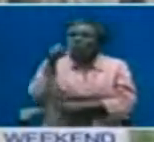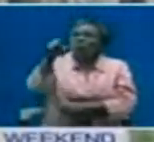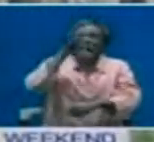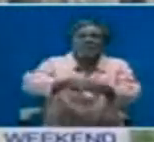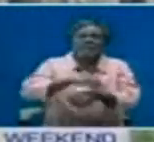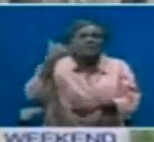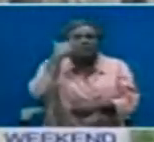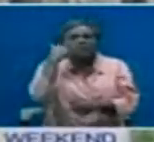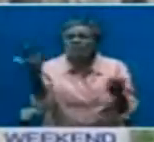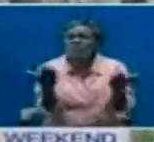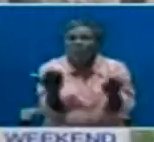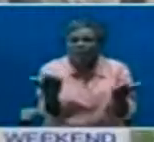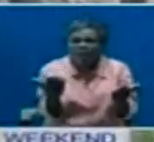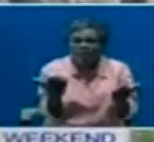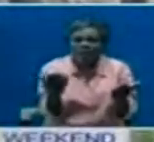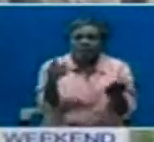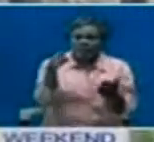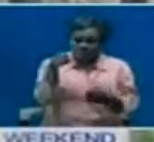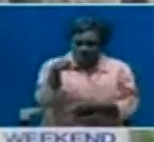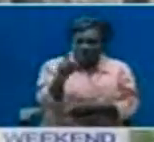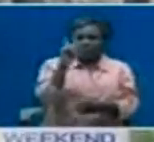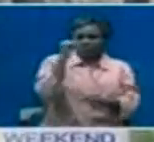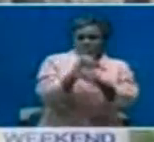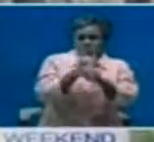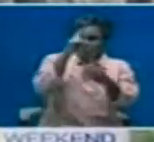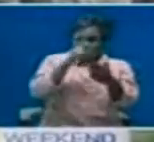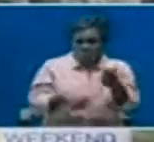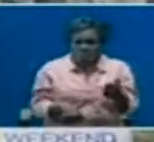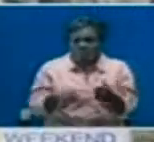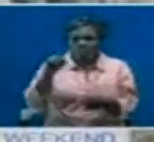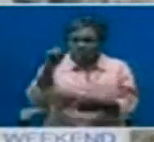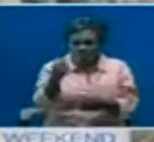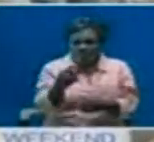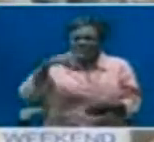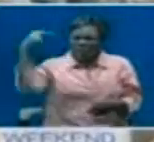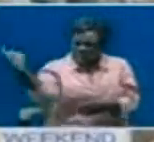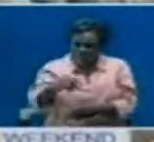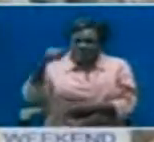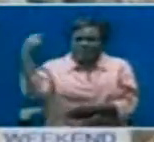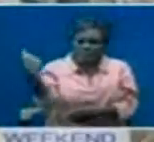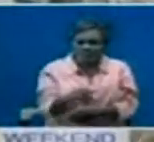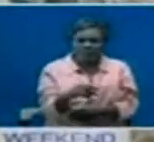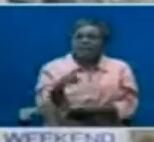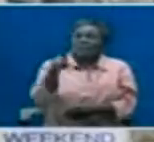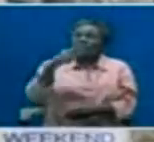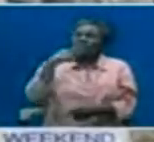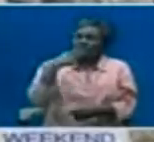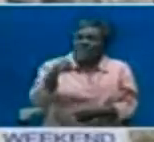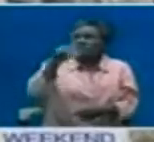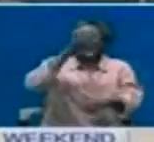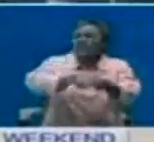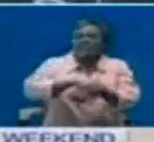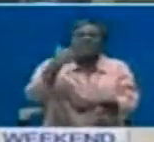mgonjwa ulitoa wapi? Sasa pita itatokea hapo. Sasa mama atachapwa. Baka aseme mahali ametoa hiyo